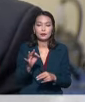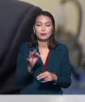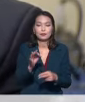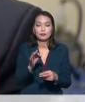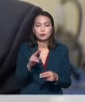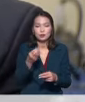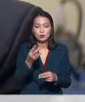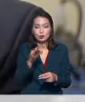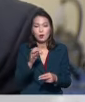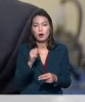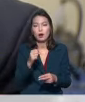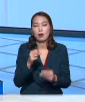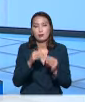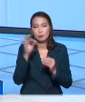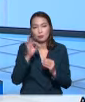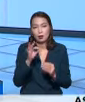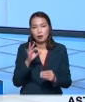это овес.